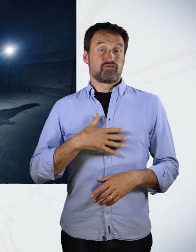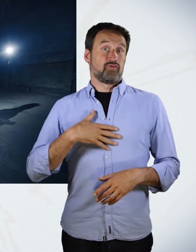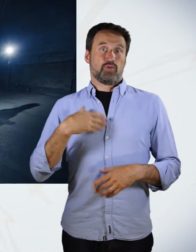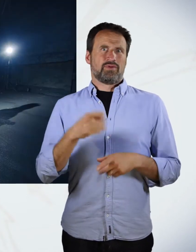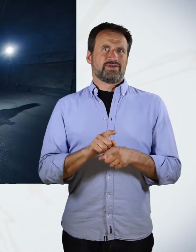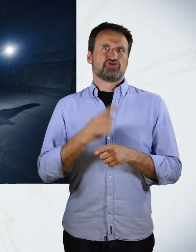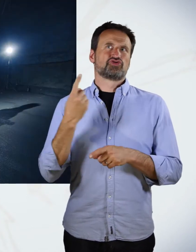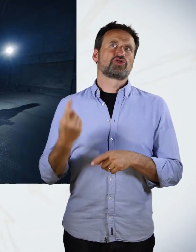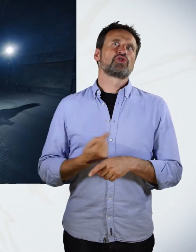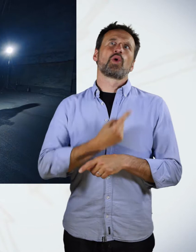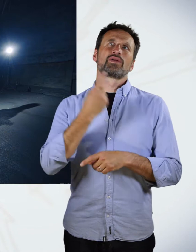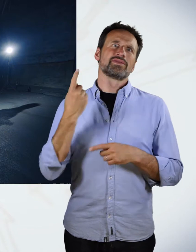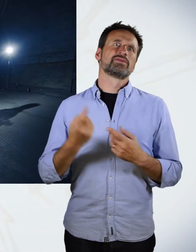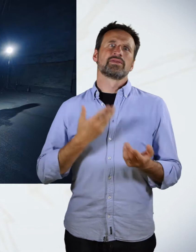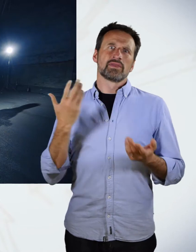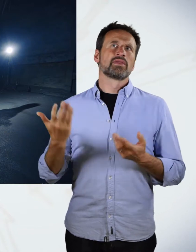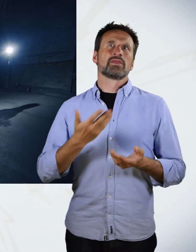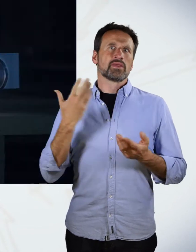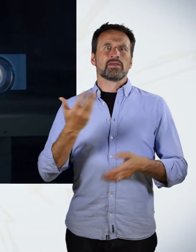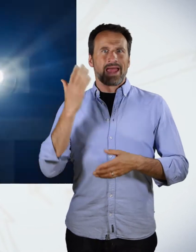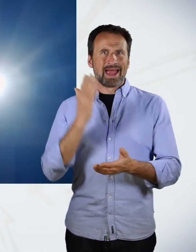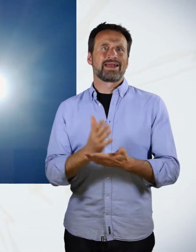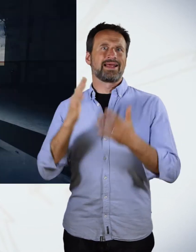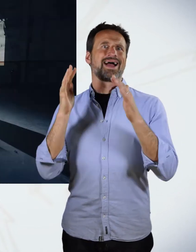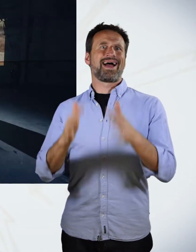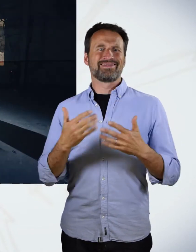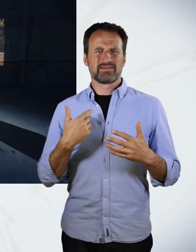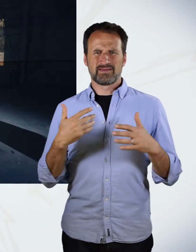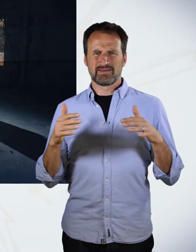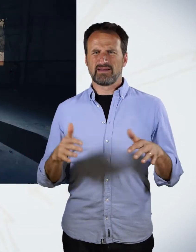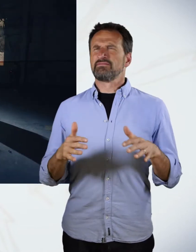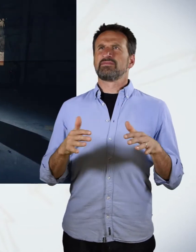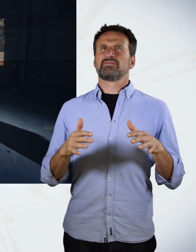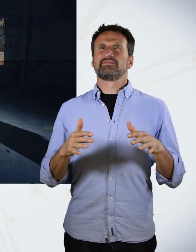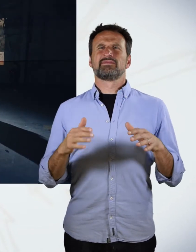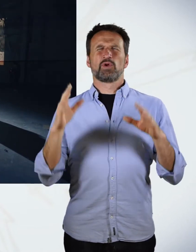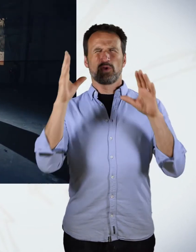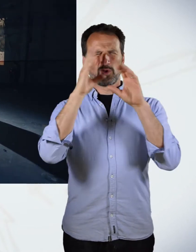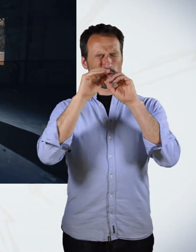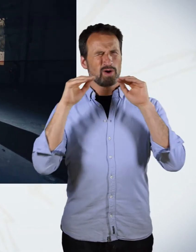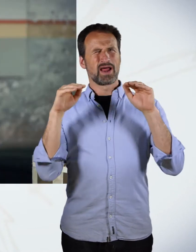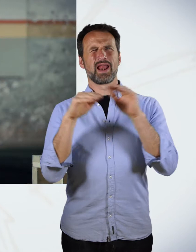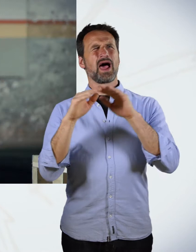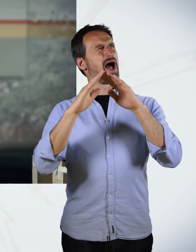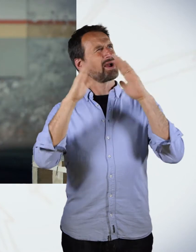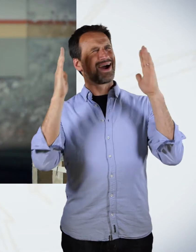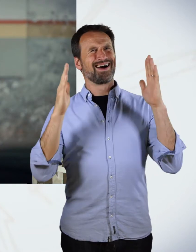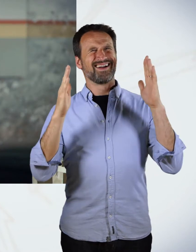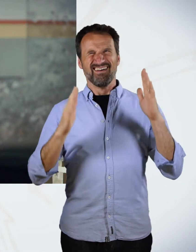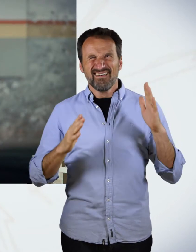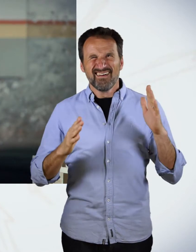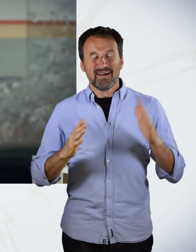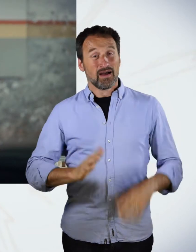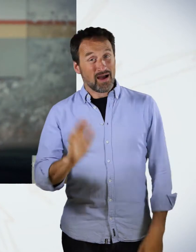ich dann endlich angekommen. Ich war in einer dunklen Lagerhalle oder sowas in der Art. Hallo, Kevin. Ich möchte ein